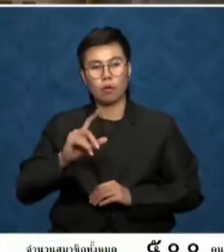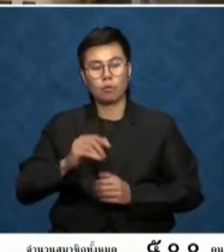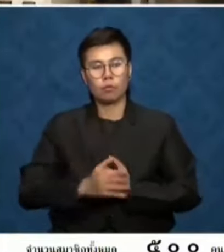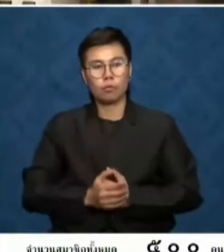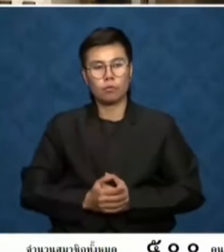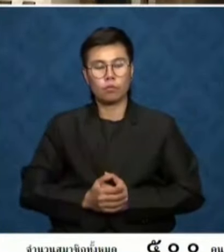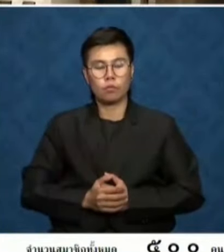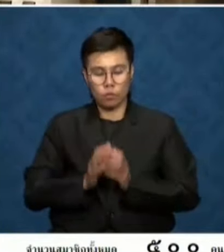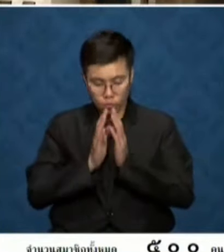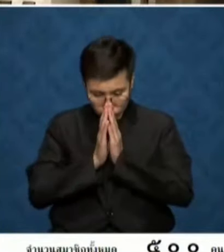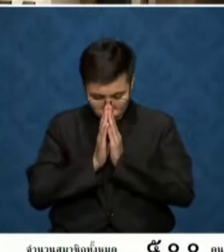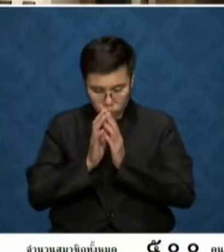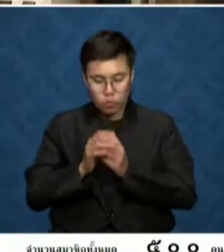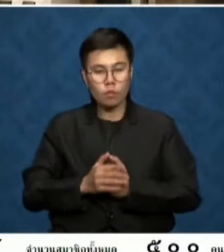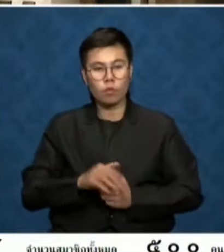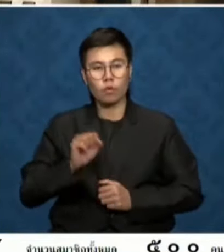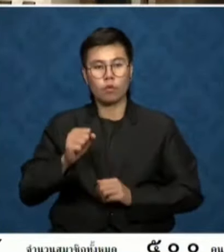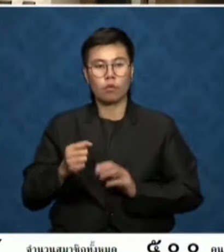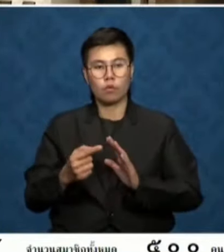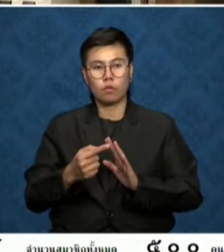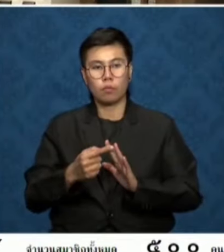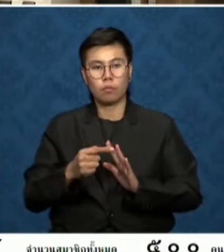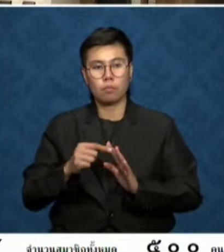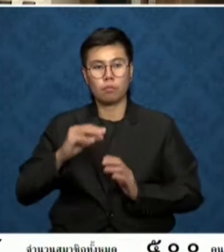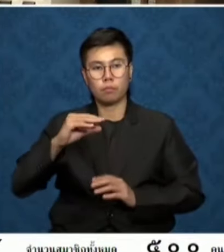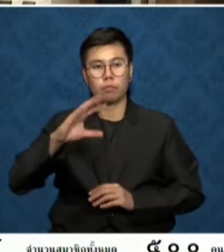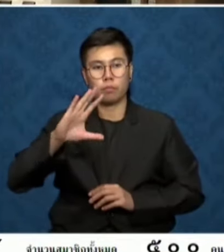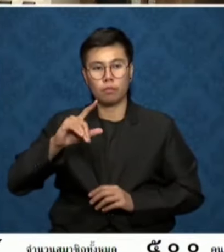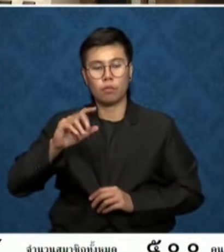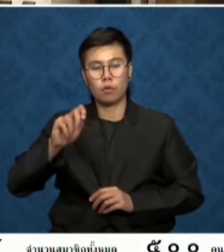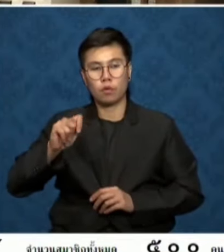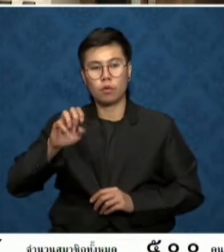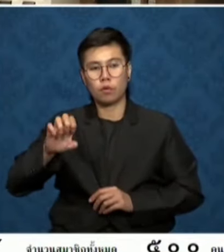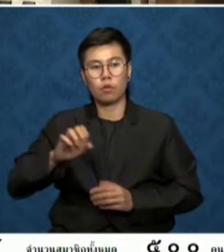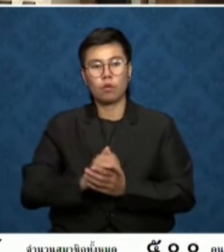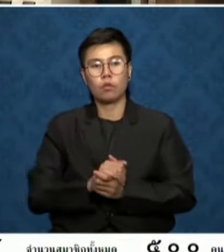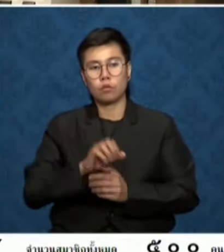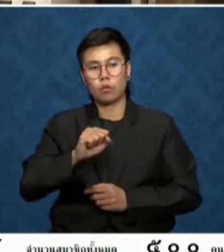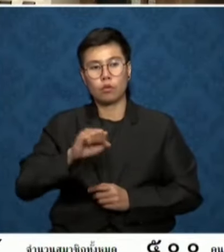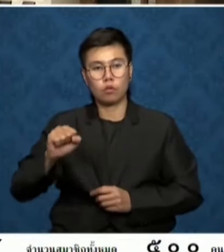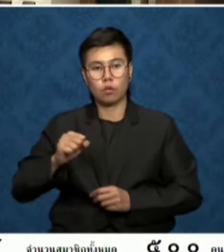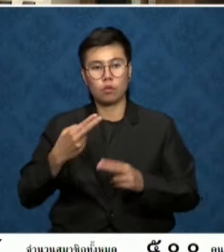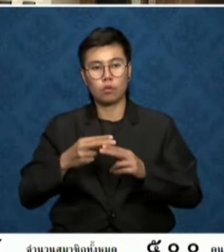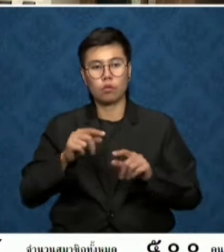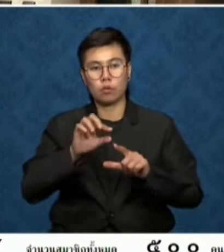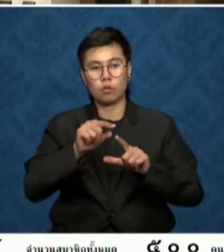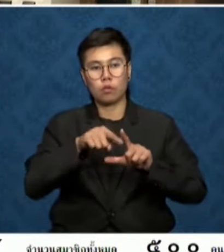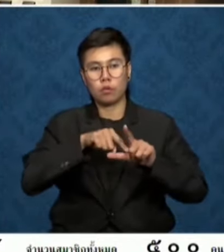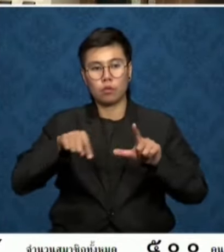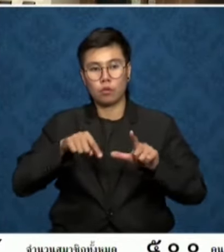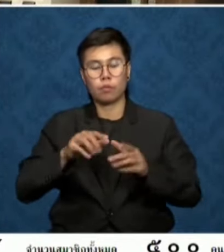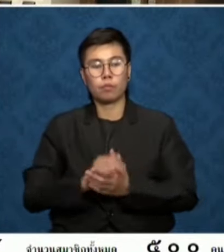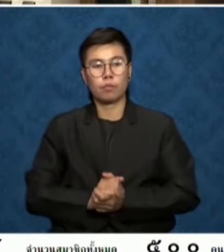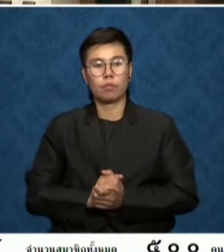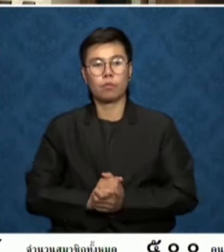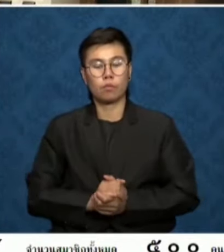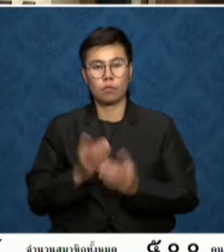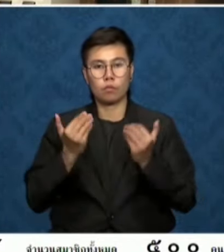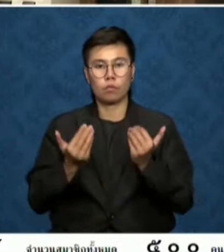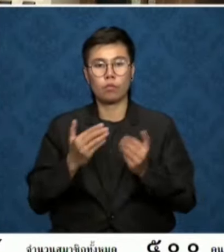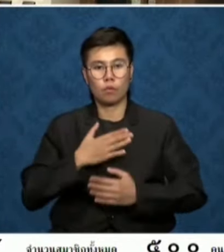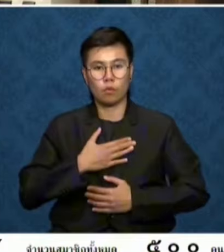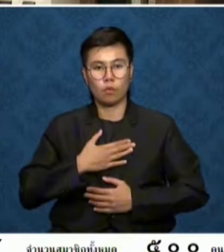รียนประธานสภาที่เคารพครับกับผมสุภโชติครับสุภโชติชัยสัตย์ครับผู้แทนราษฎรแบบบัญชีรายชื่อพรรคก้าวไกลครับท่านประธานครับวันนี้ผม